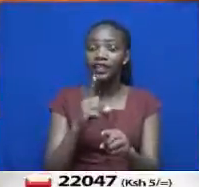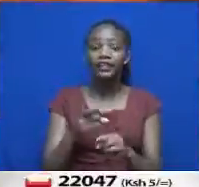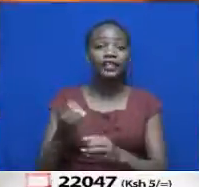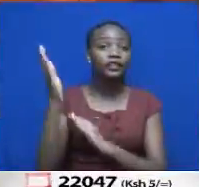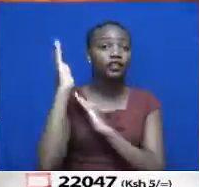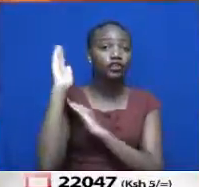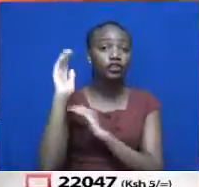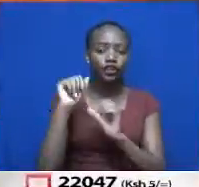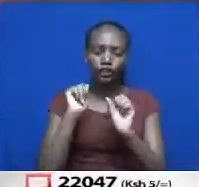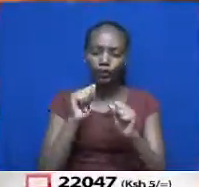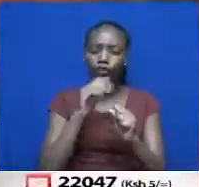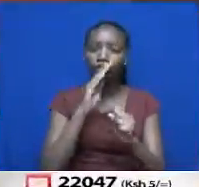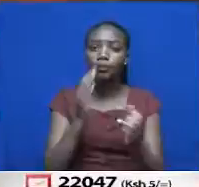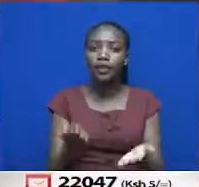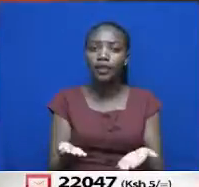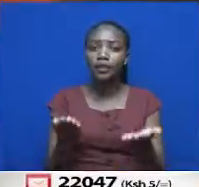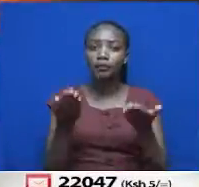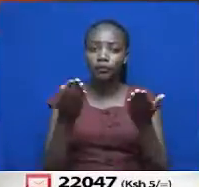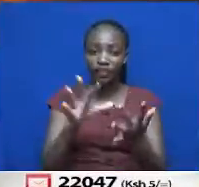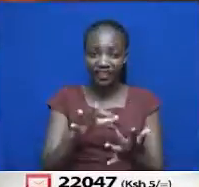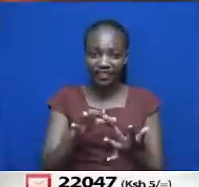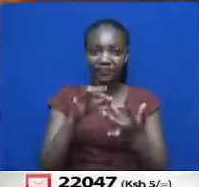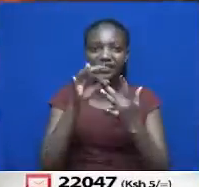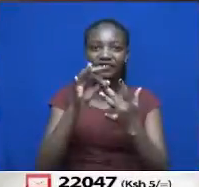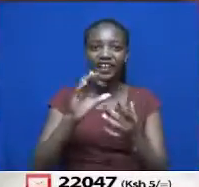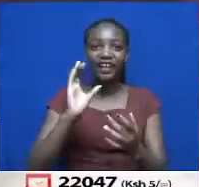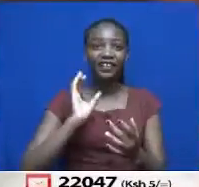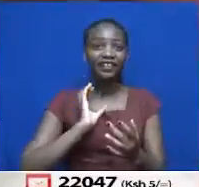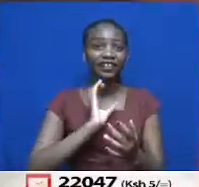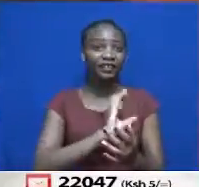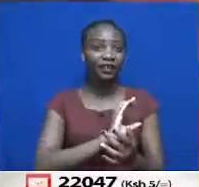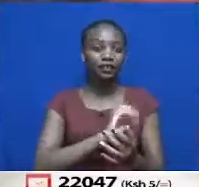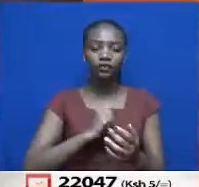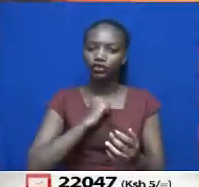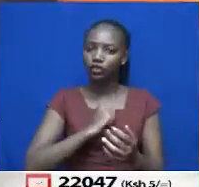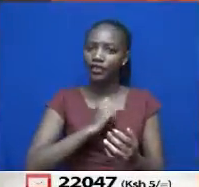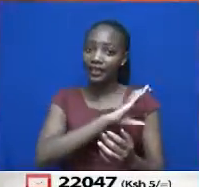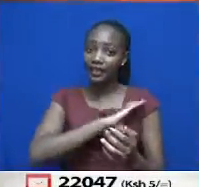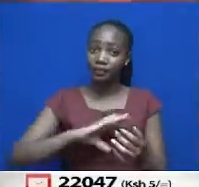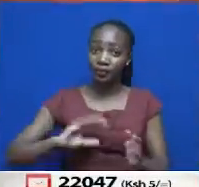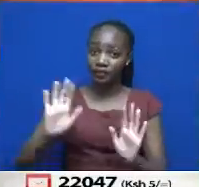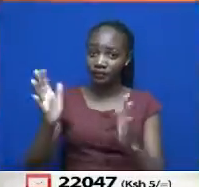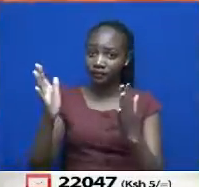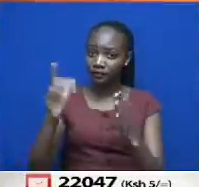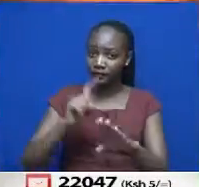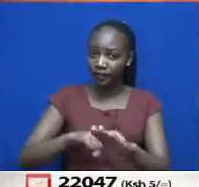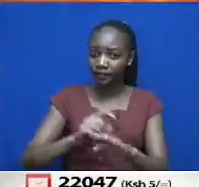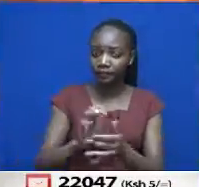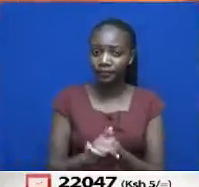wa hali ya juu hasa msimu huu wa Christmas unapowadia.